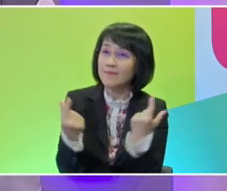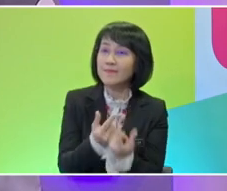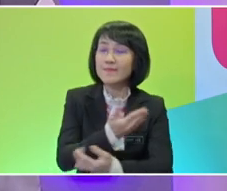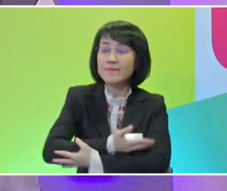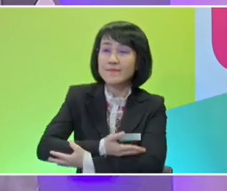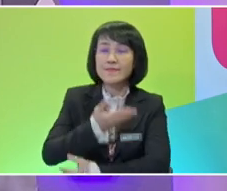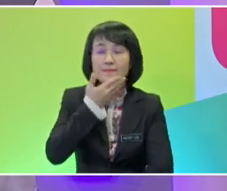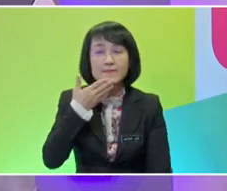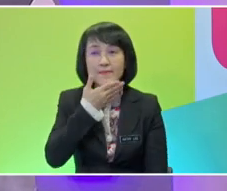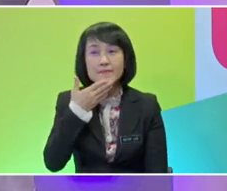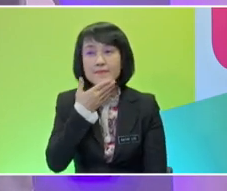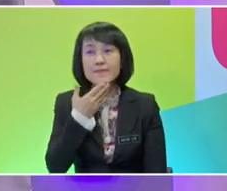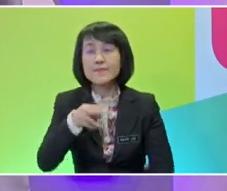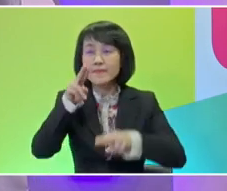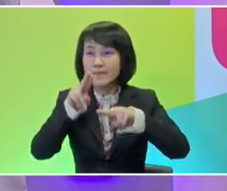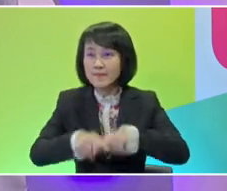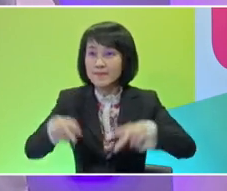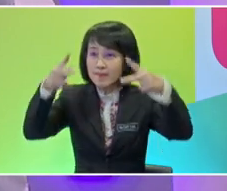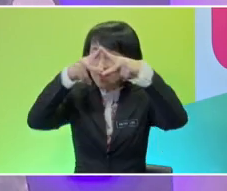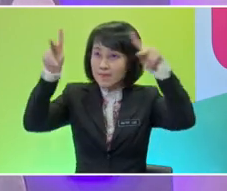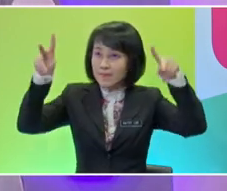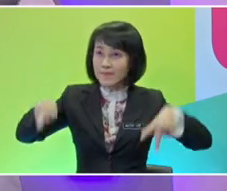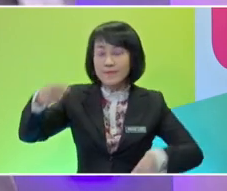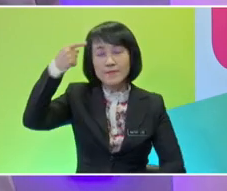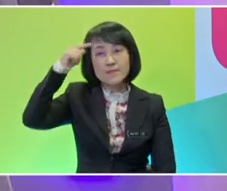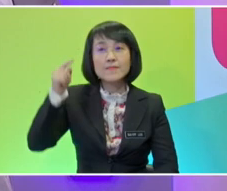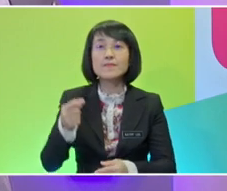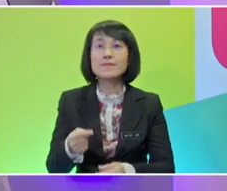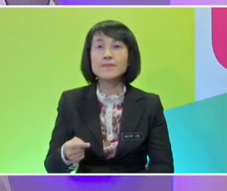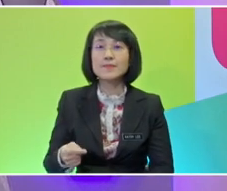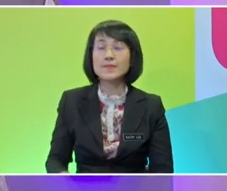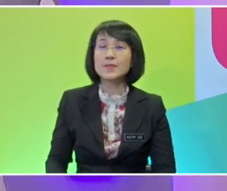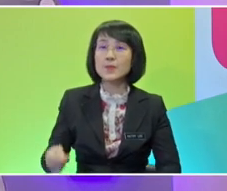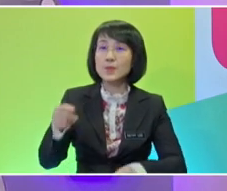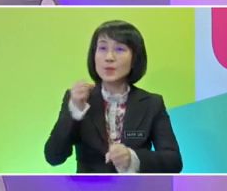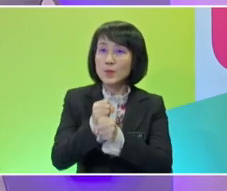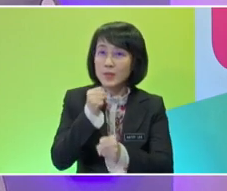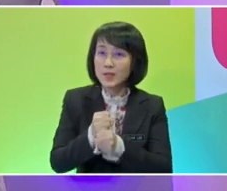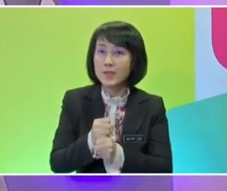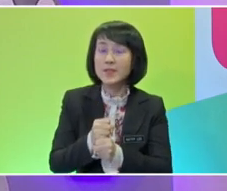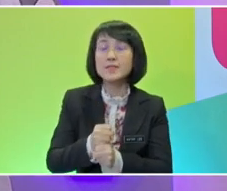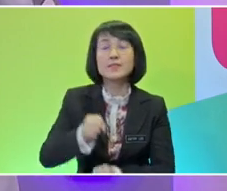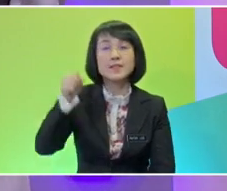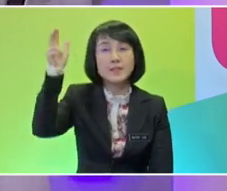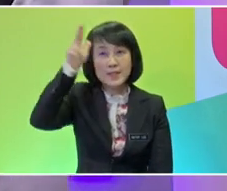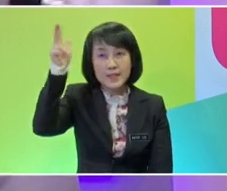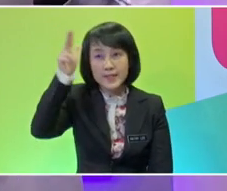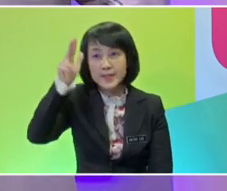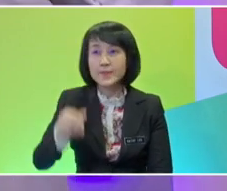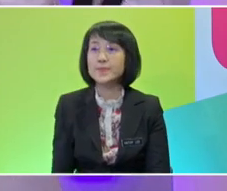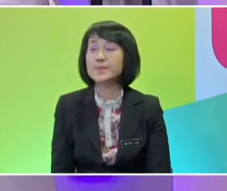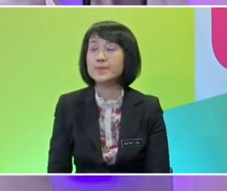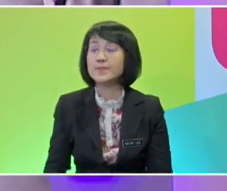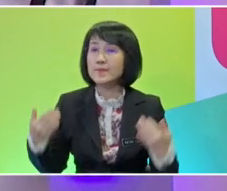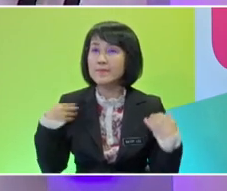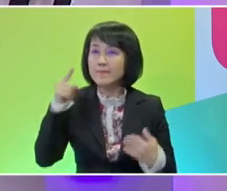yang akan menduduki pemeriksaan untuk menjawab jawatan dalam kerajaan ketika itu hah jadi tidak ada satu